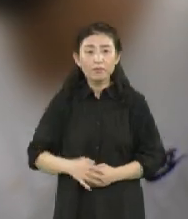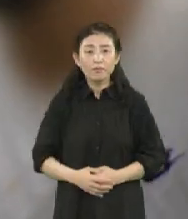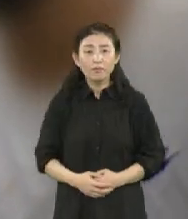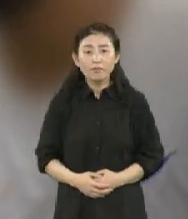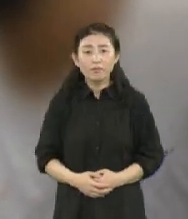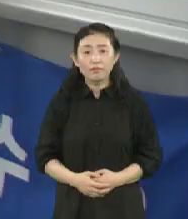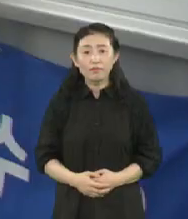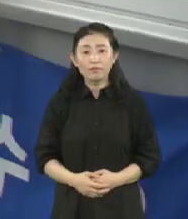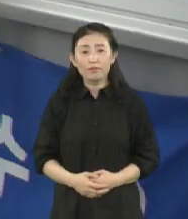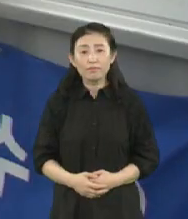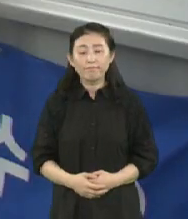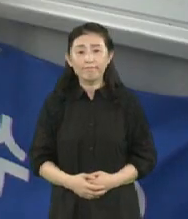자가 발생했습니다